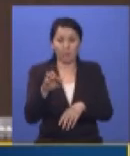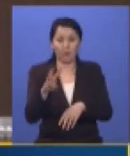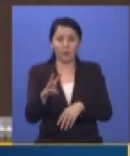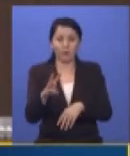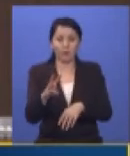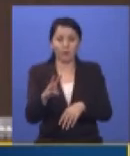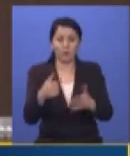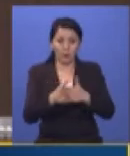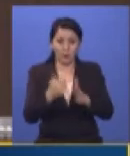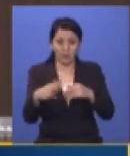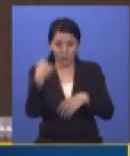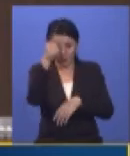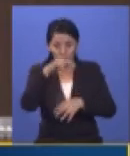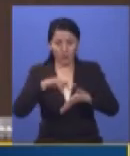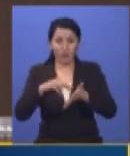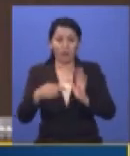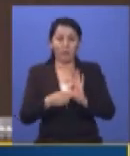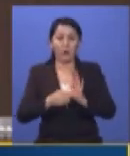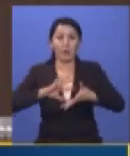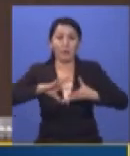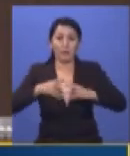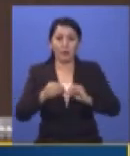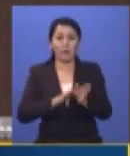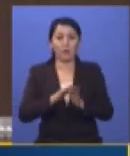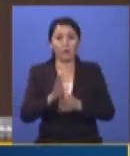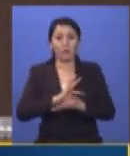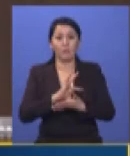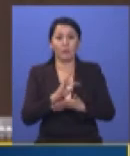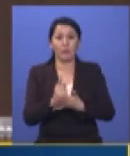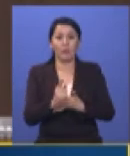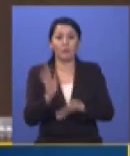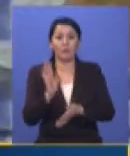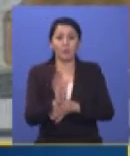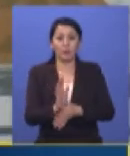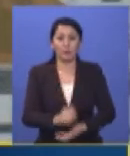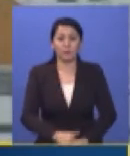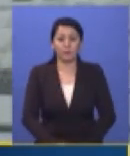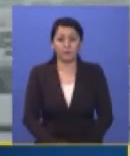жылдың соңына дейін барлық жоспарлы көрсеткіштердің орындалып қамтамасыз етуді тапсырамын.